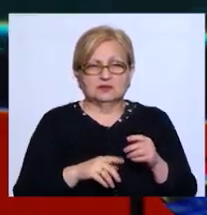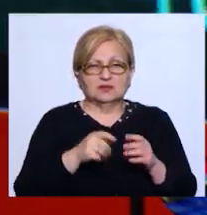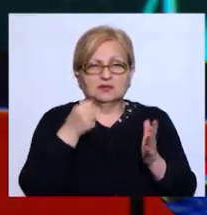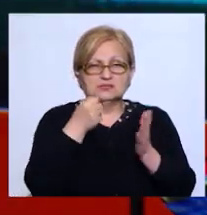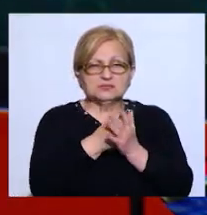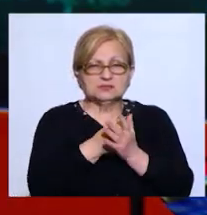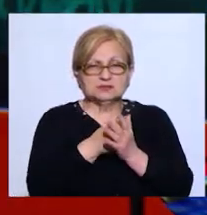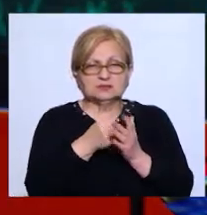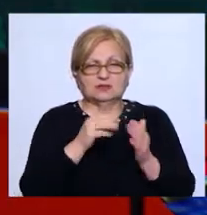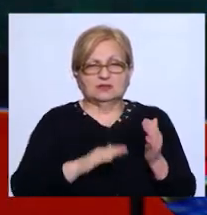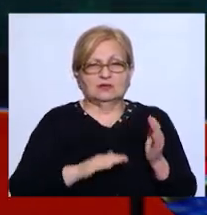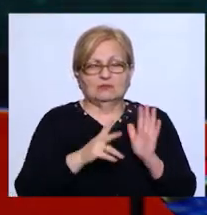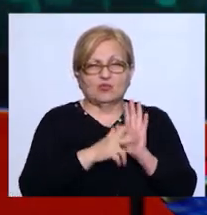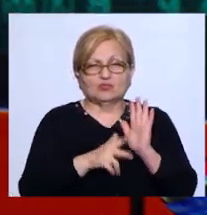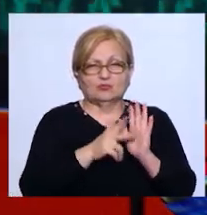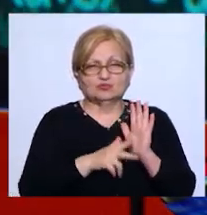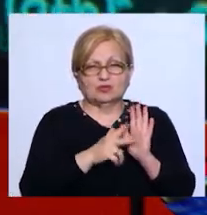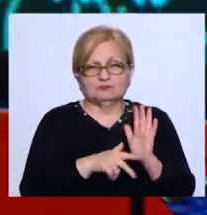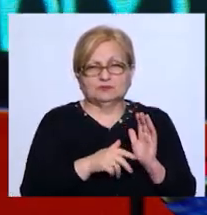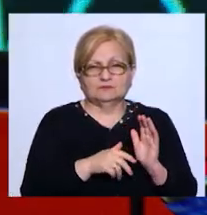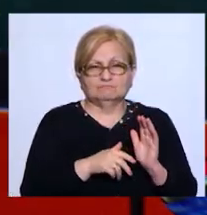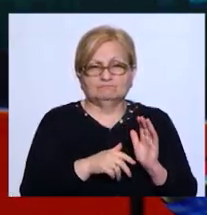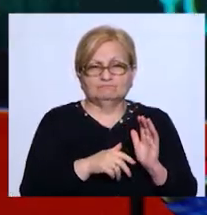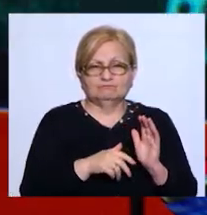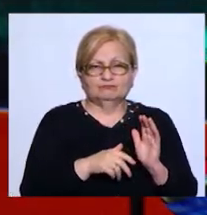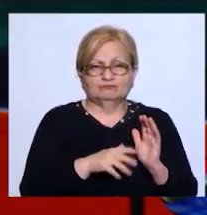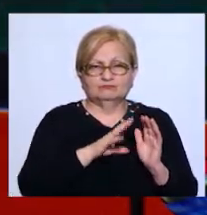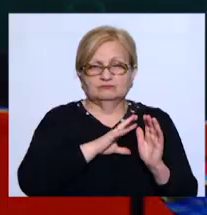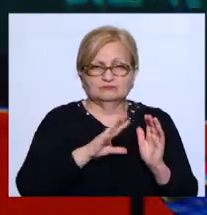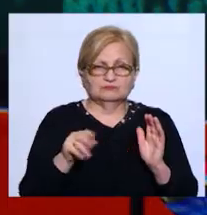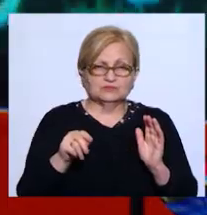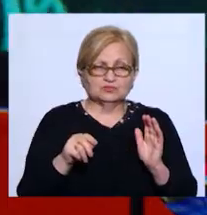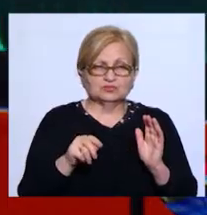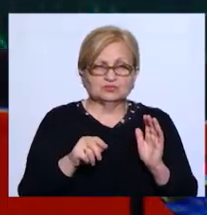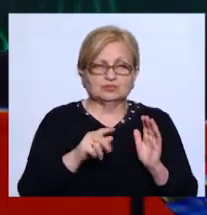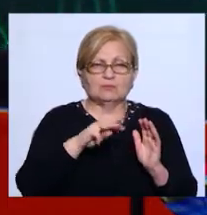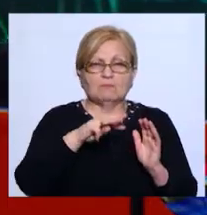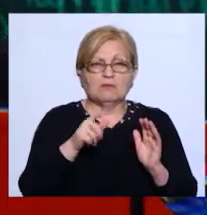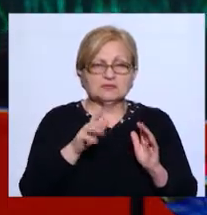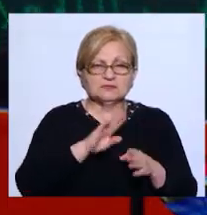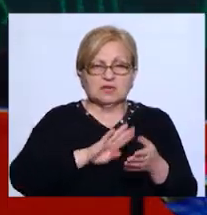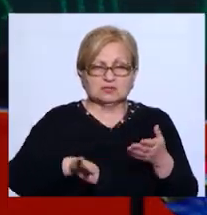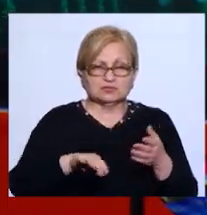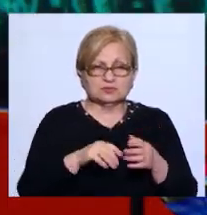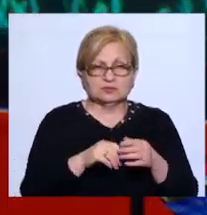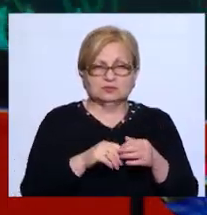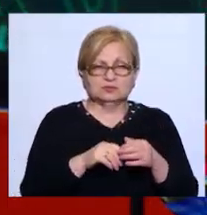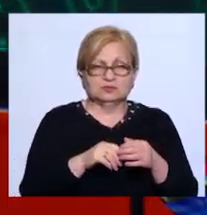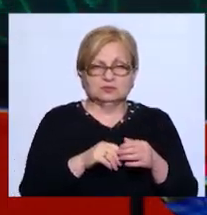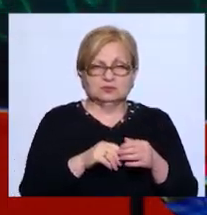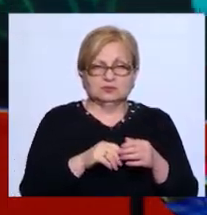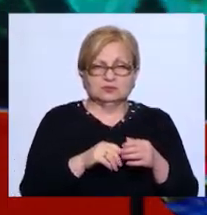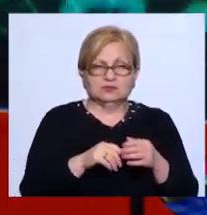მივალთ მნიშვნელში 80-მდე. სულ არის მეს გარეშე წილადების დასახელება და შემდეგ